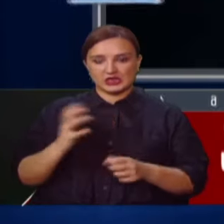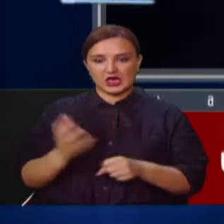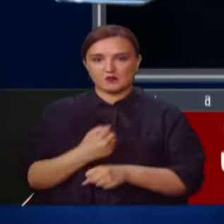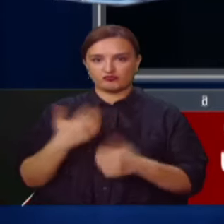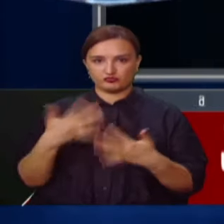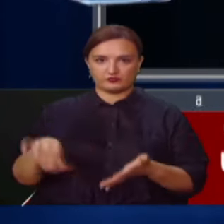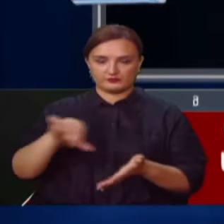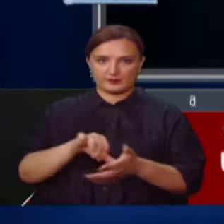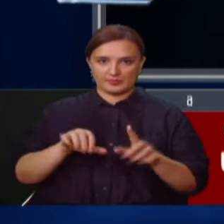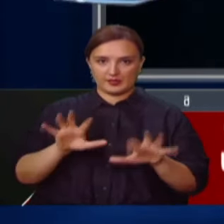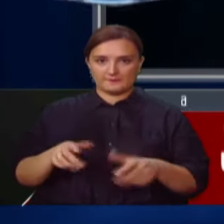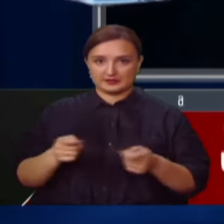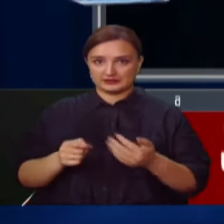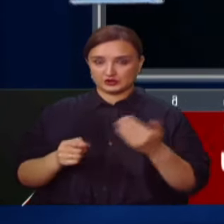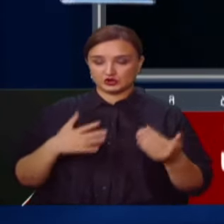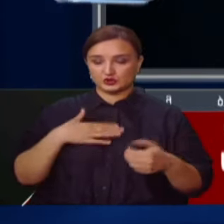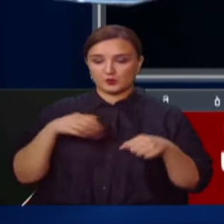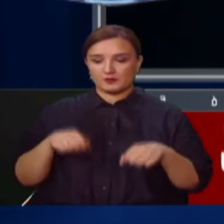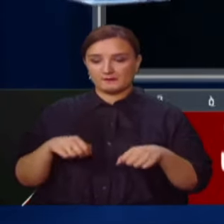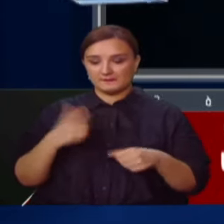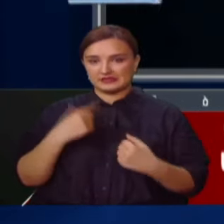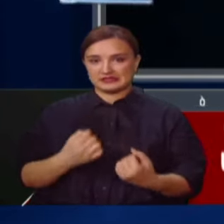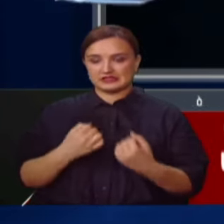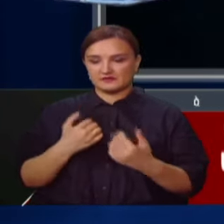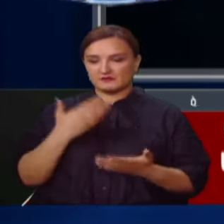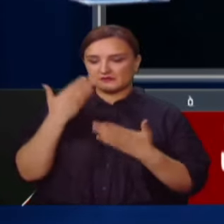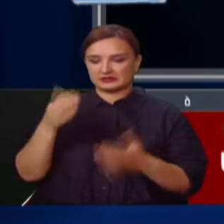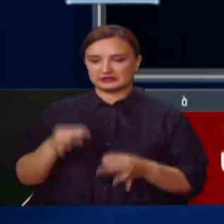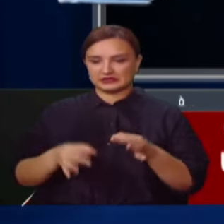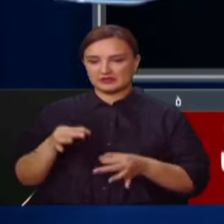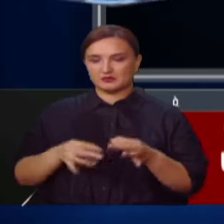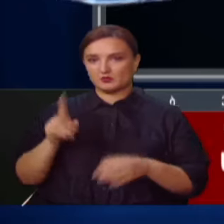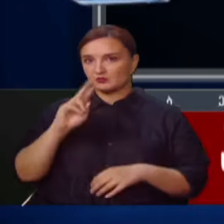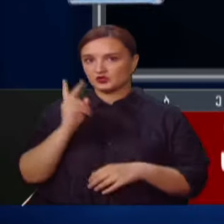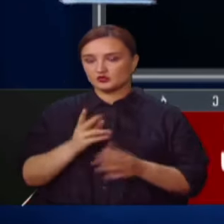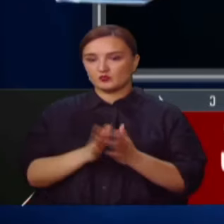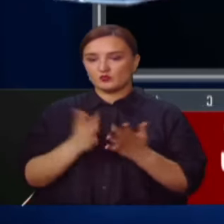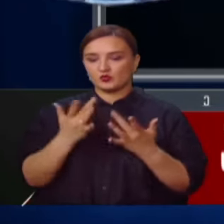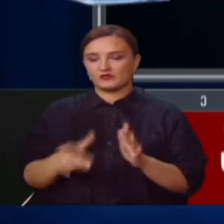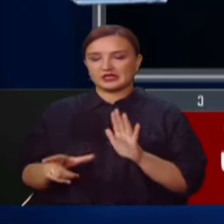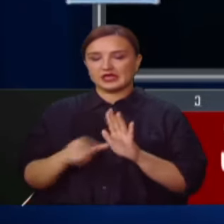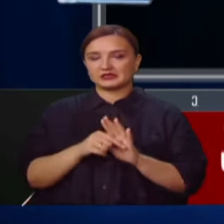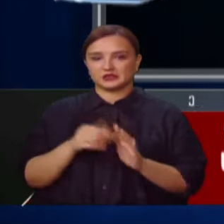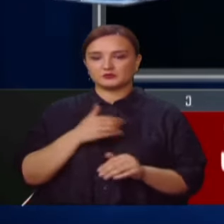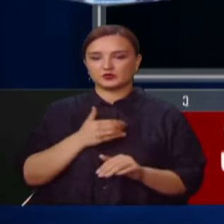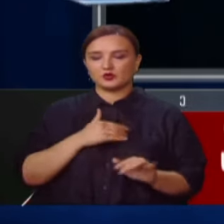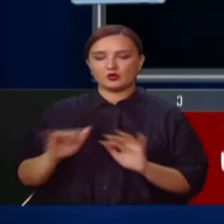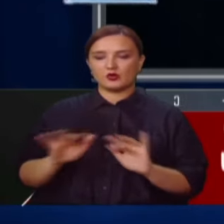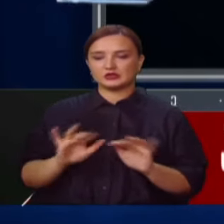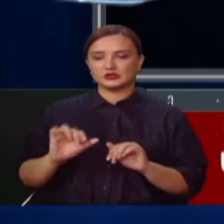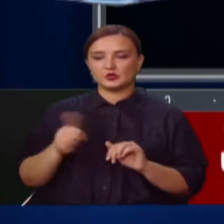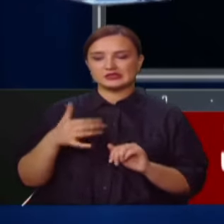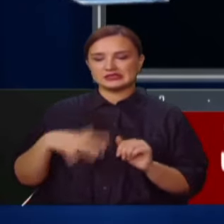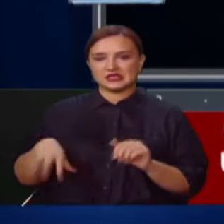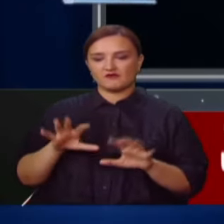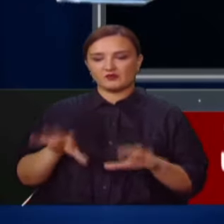გამარჯვებულად წარდგენა პრეზიდენტისათვის. ჩემი უფლებების დასაცავად მივმართე სასამართლოს და სასარჩელო მოთხოვნებთან ერთად მოვითხოვე უზრუნველყოფის ღონისძიების სახით, როგორც